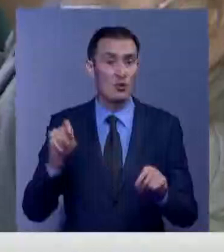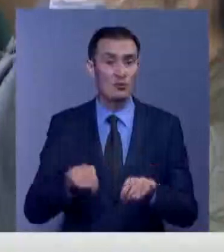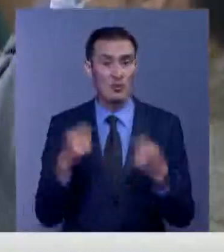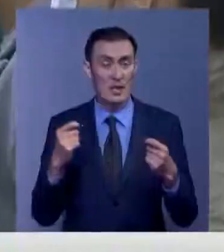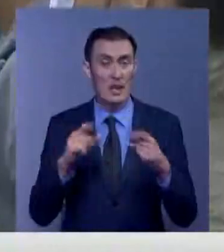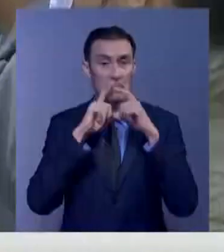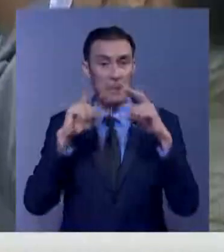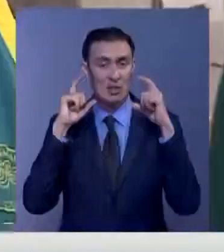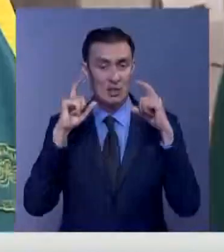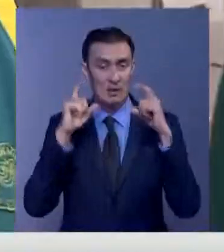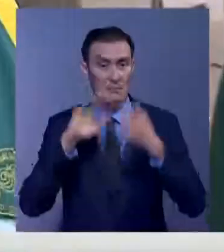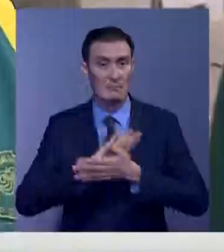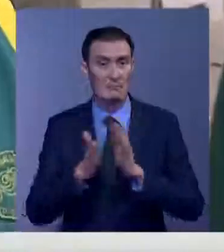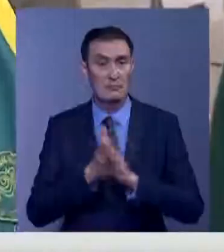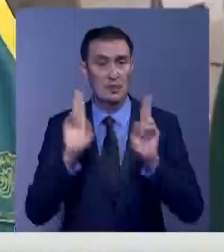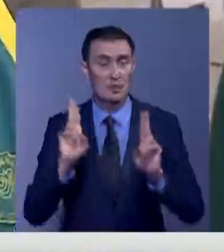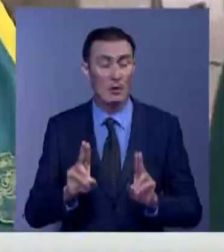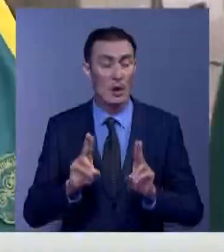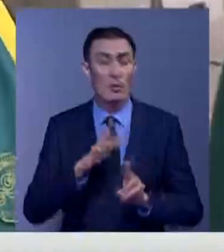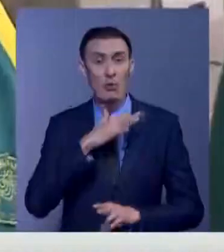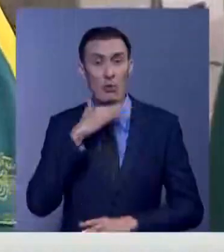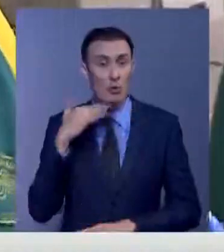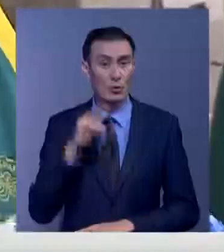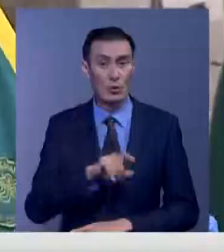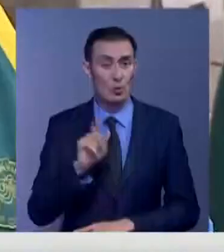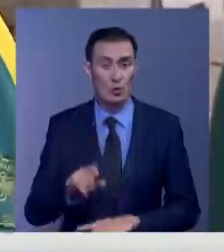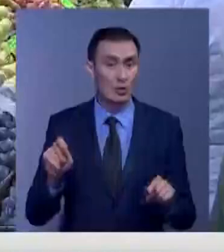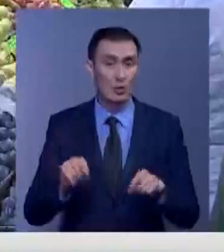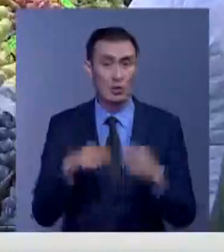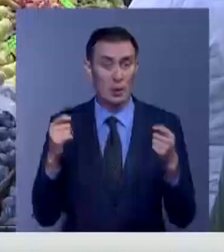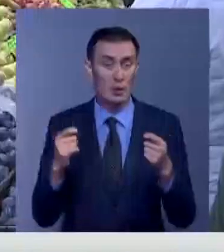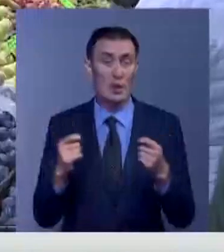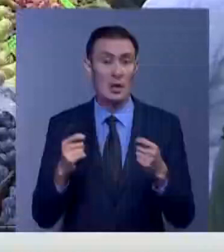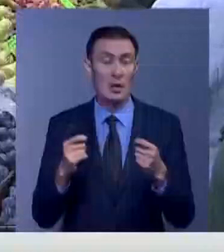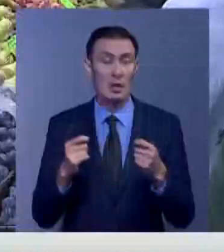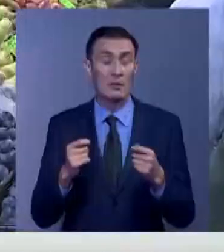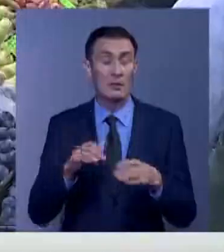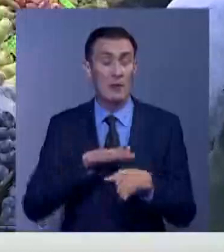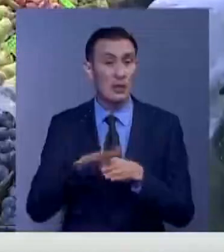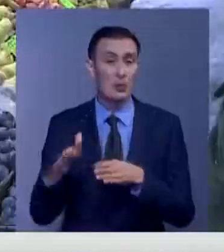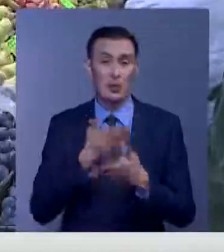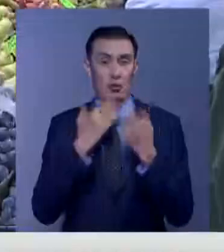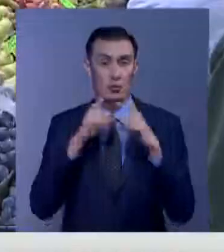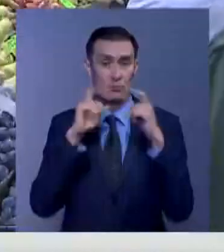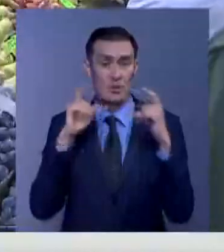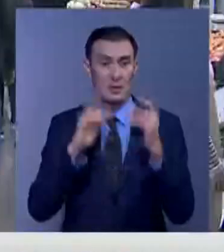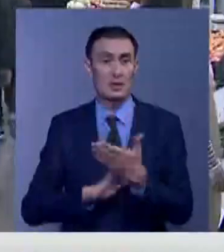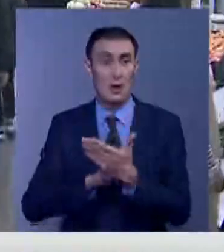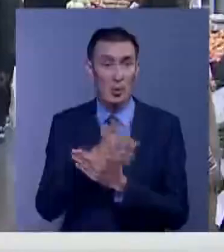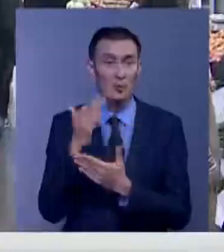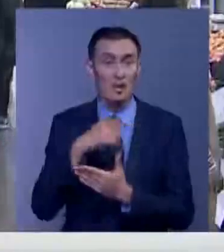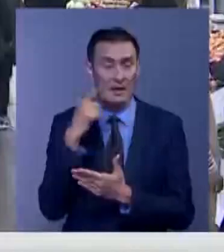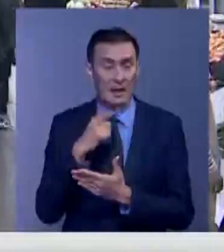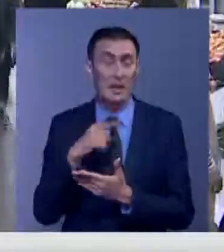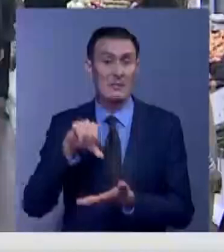нарушение масочного режима. Вот многие нарушают его, вот от слова совсем нет масок у людей. Они заходят, им говорят на